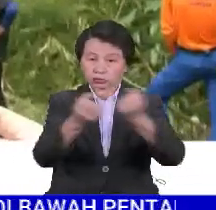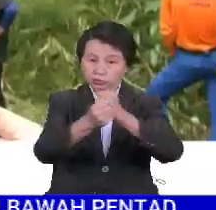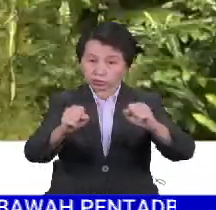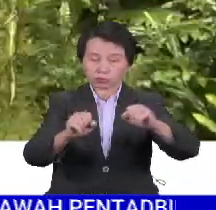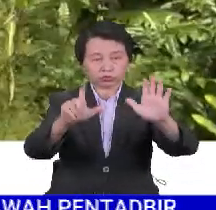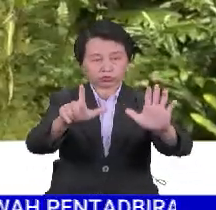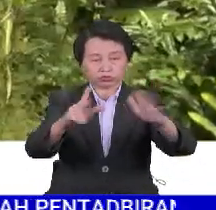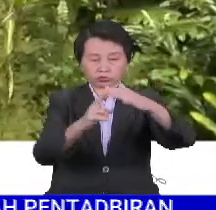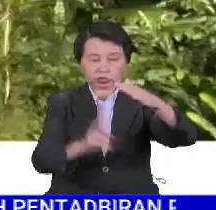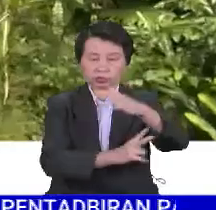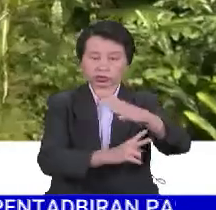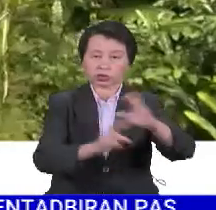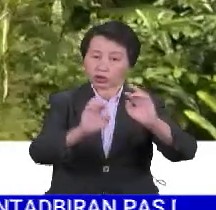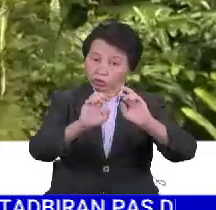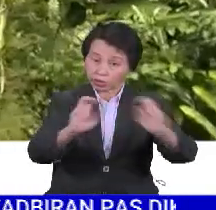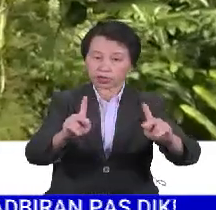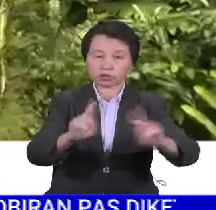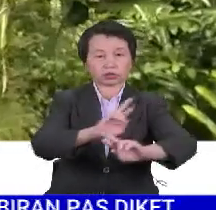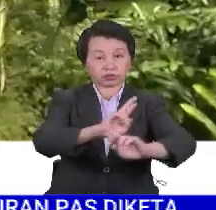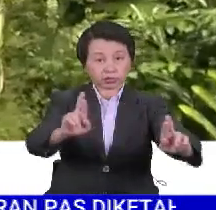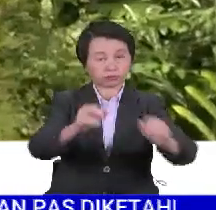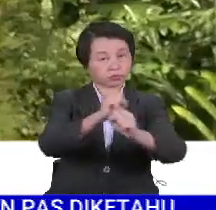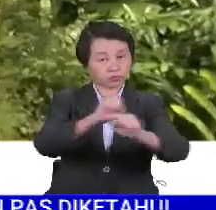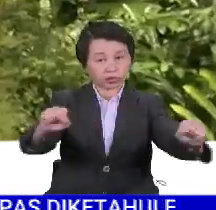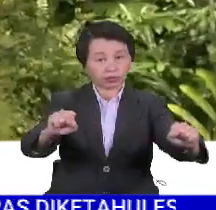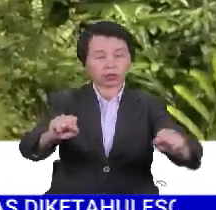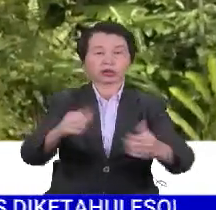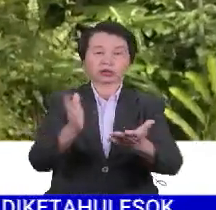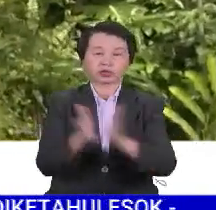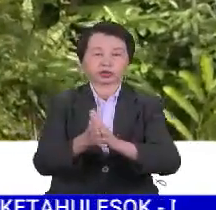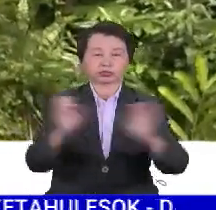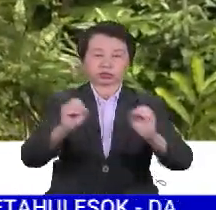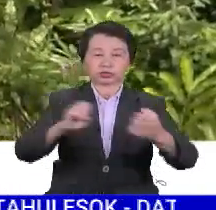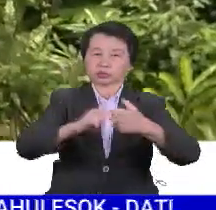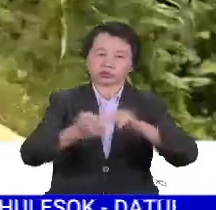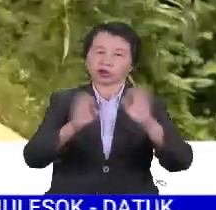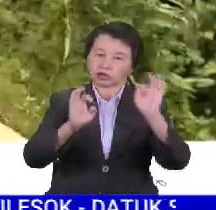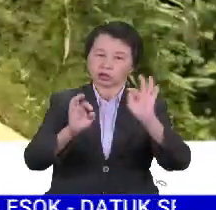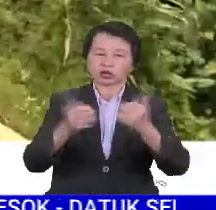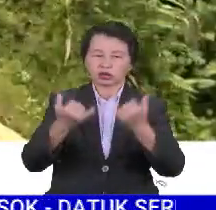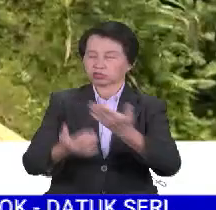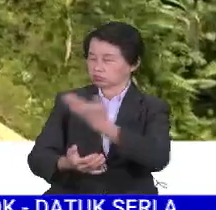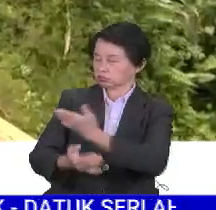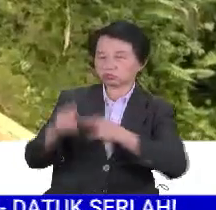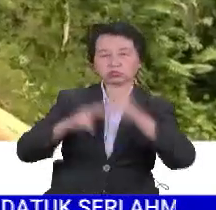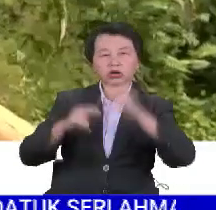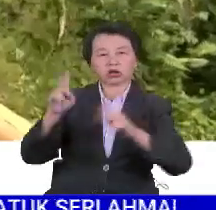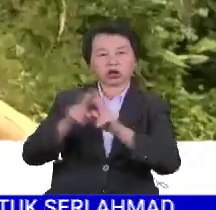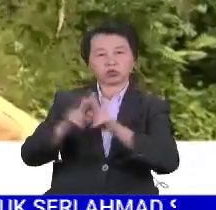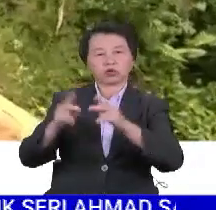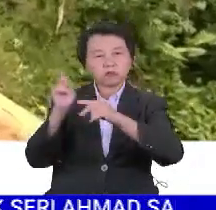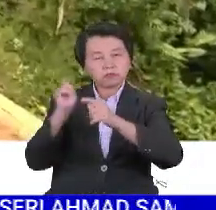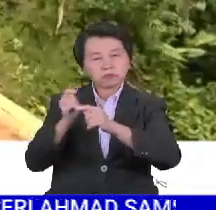yang rosak, runtuh sebagaimana yang kita hadapi hari ini. Jambatan ini runtuh dan ianya dibina oleh orang kampung. Apabila kita datang